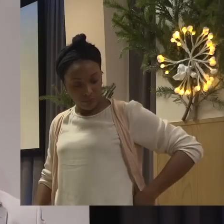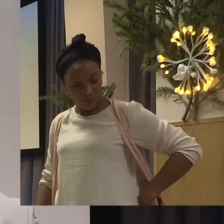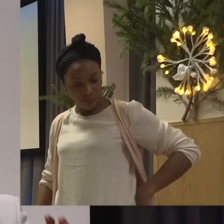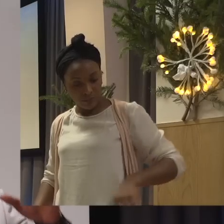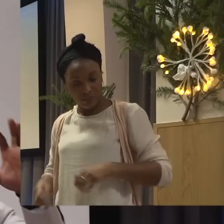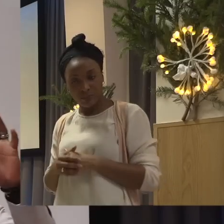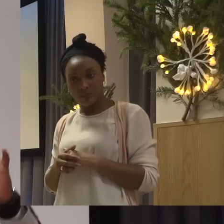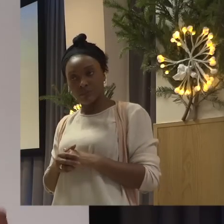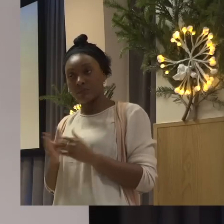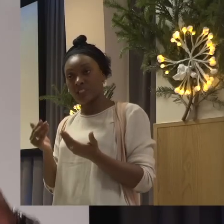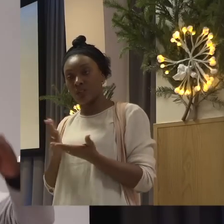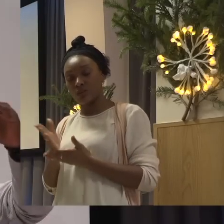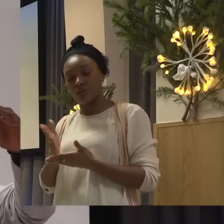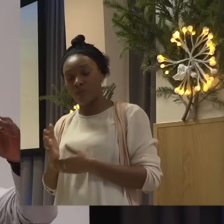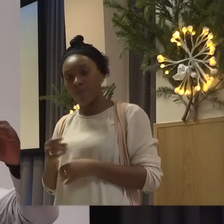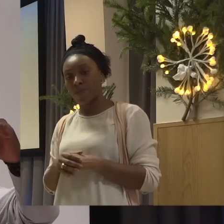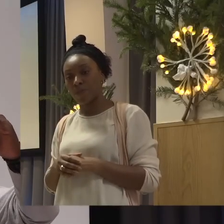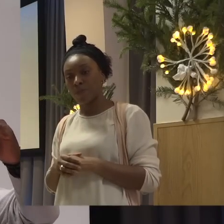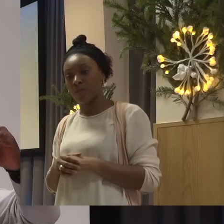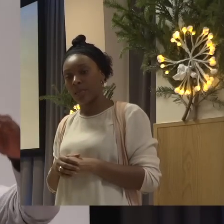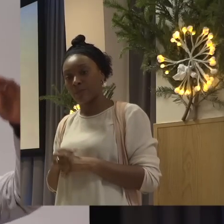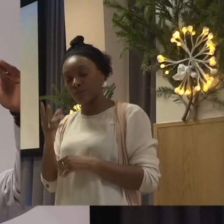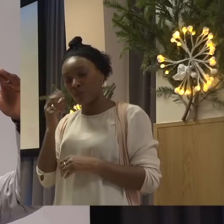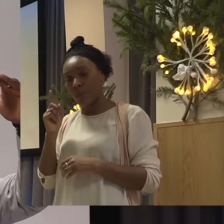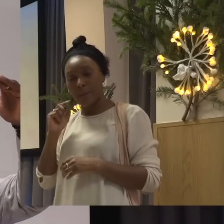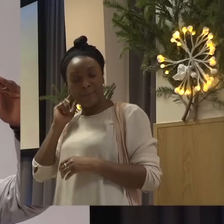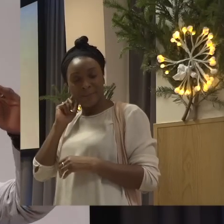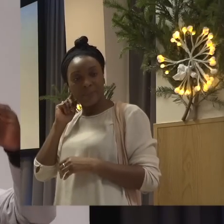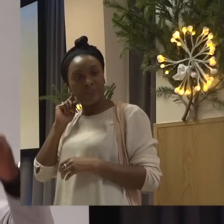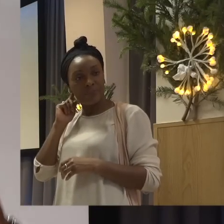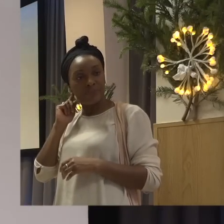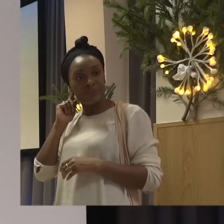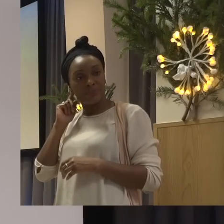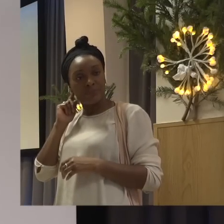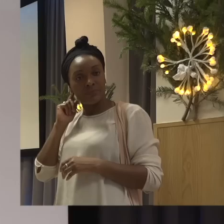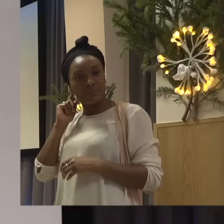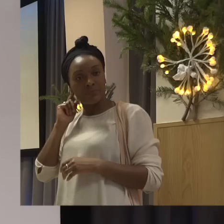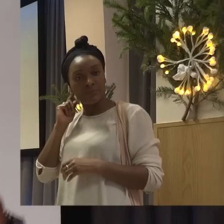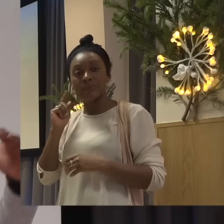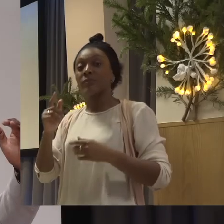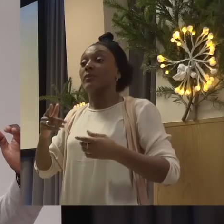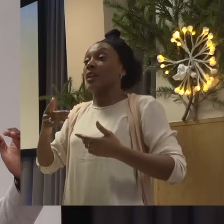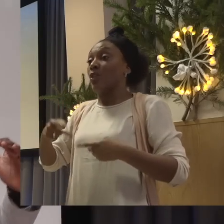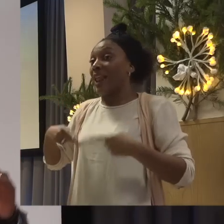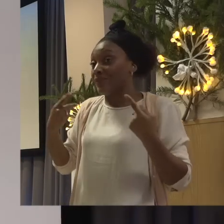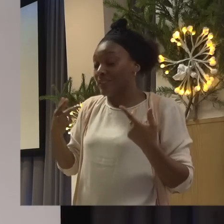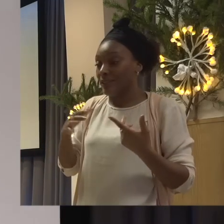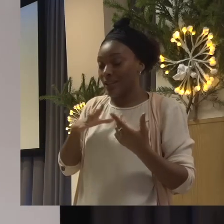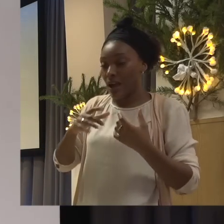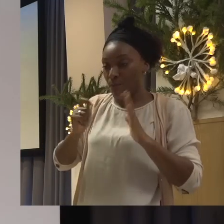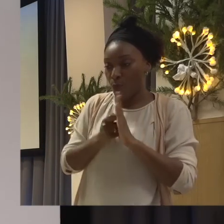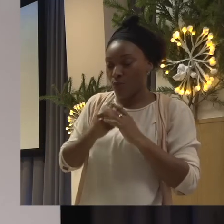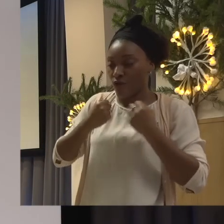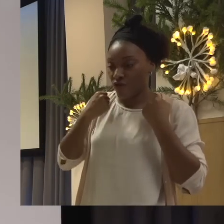comprendre que la vie est rythmée des moments de force et des moments de faiblesse. Dans la force comme dans la